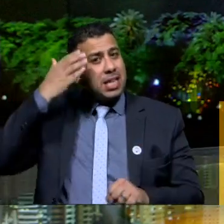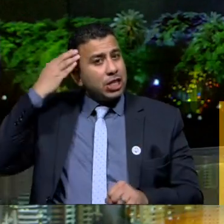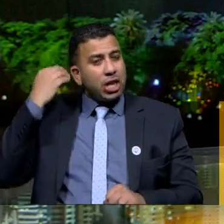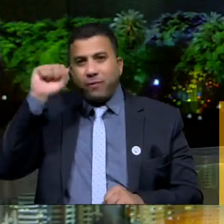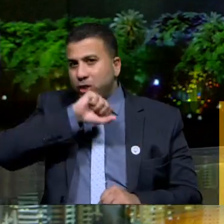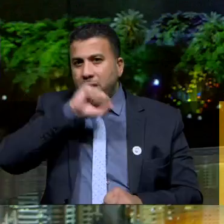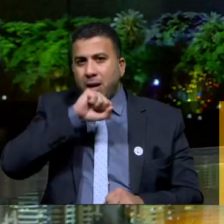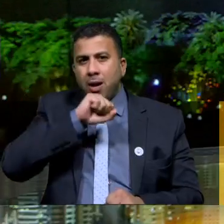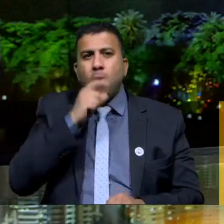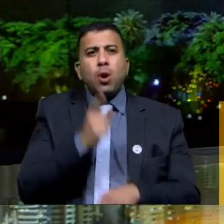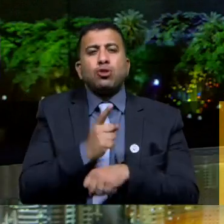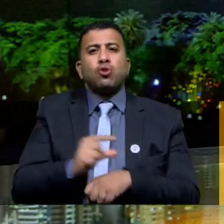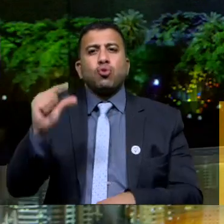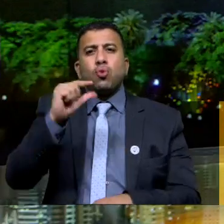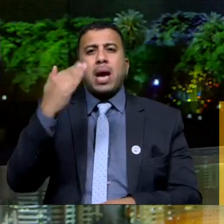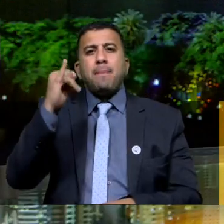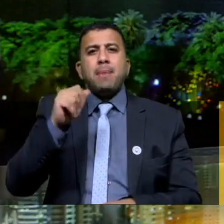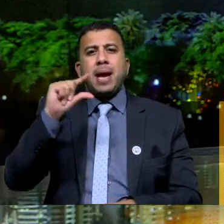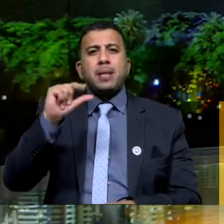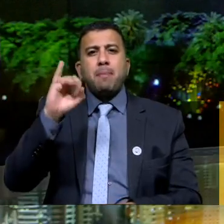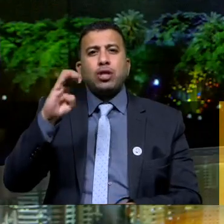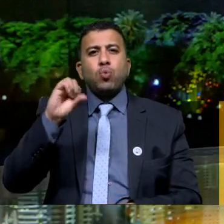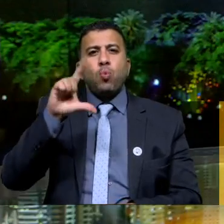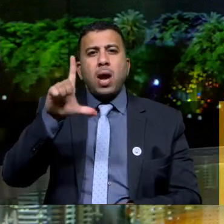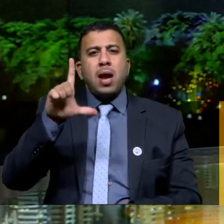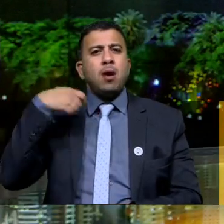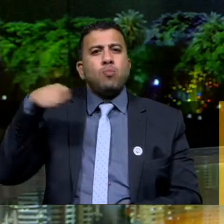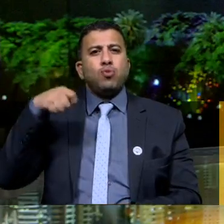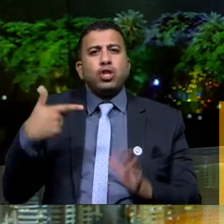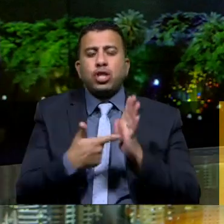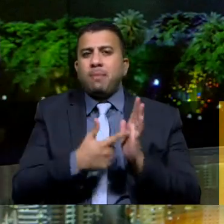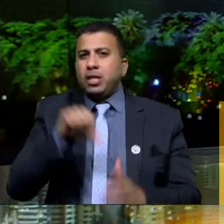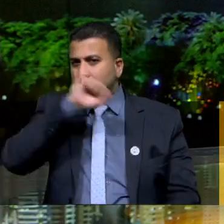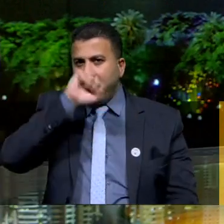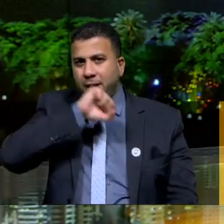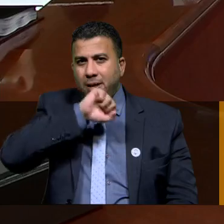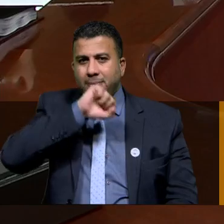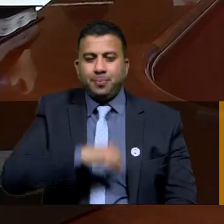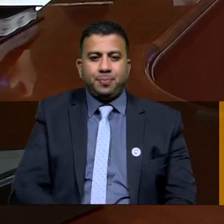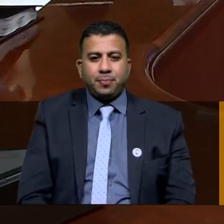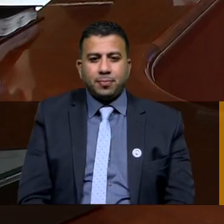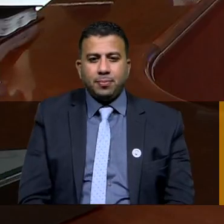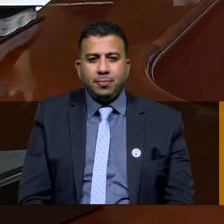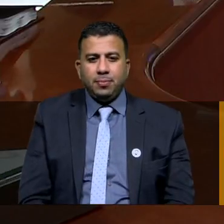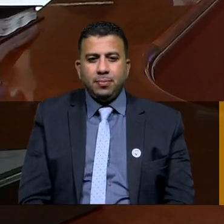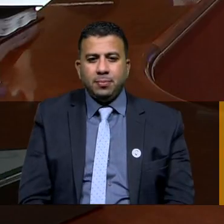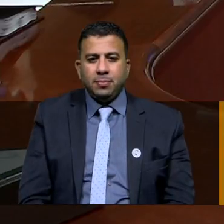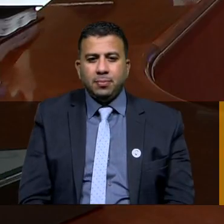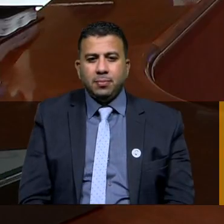الاستشاري في الشارقة والأستاذ الدكتور حميد مجول النعيمي مدير جامعة الشارقة.